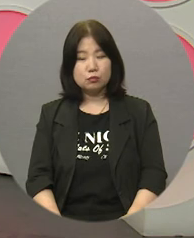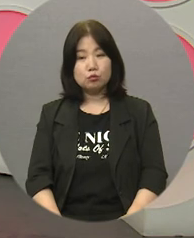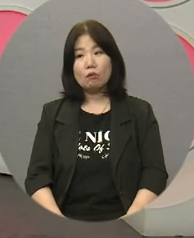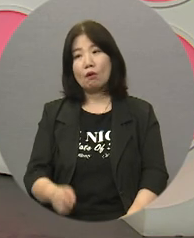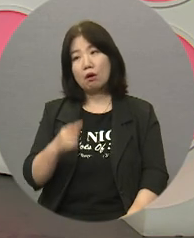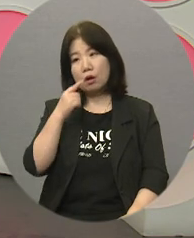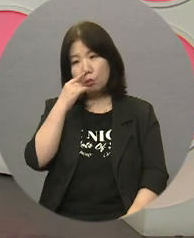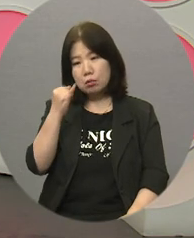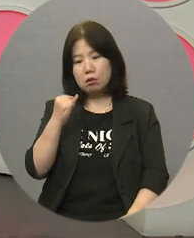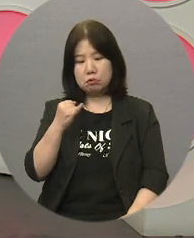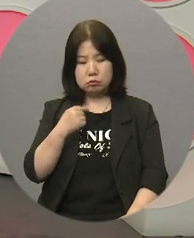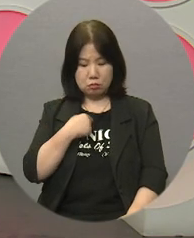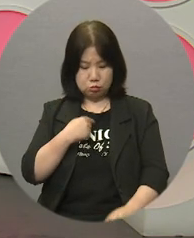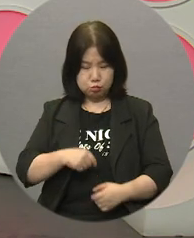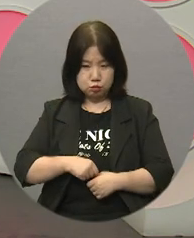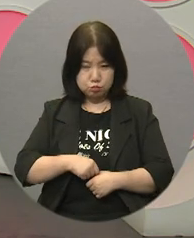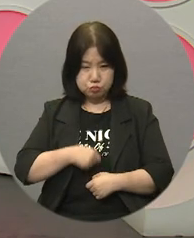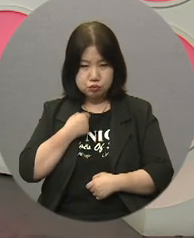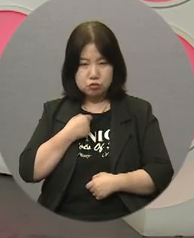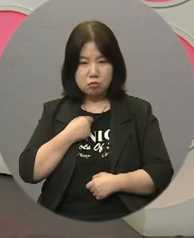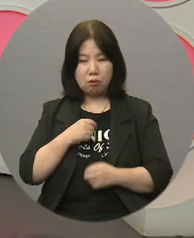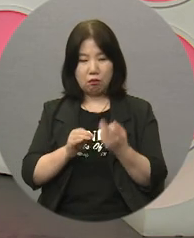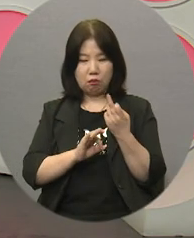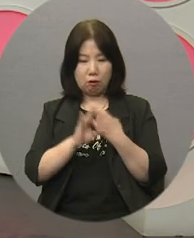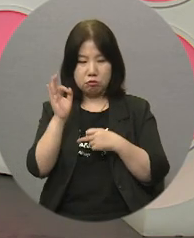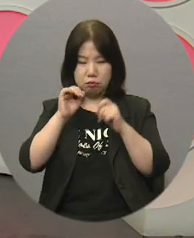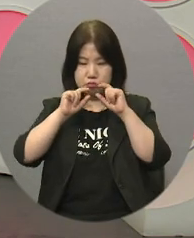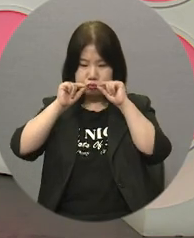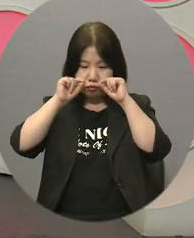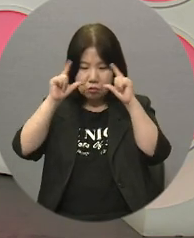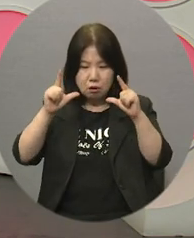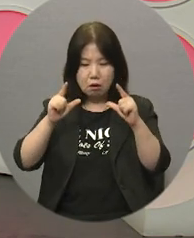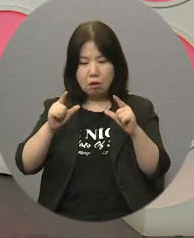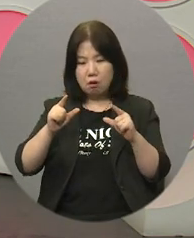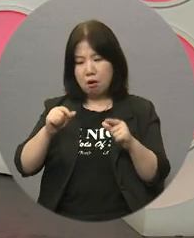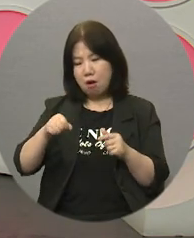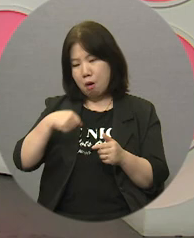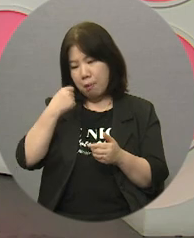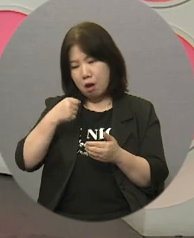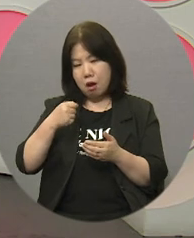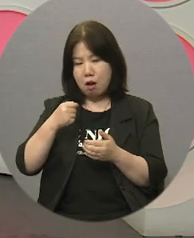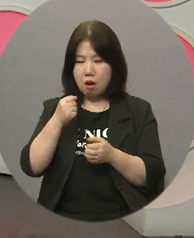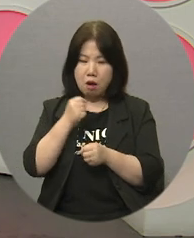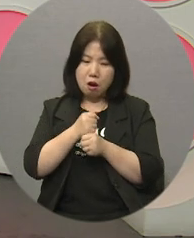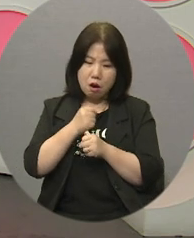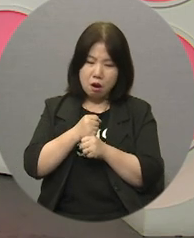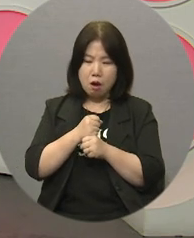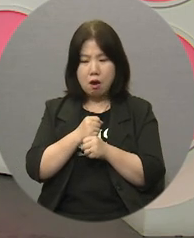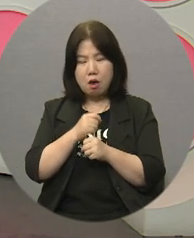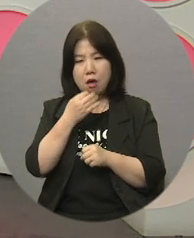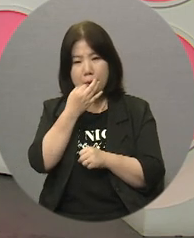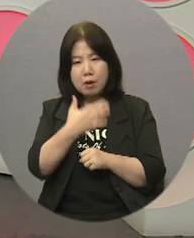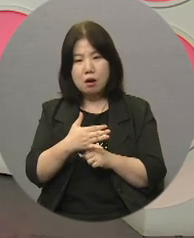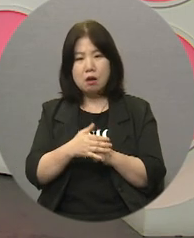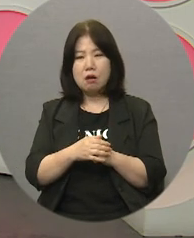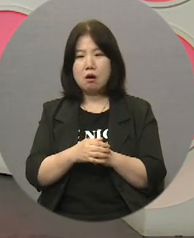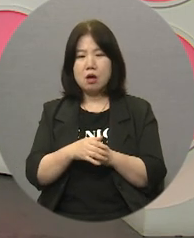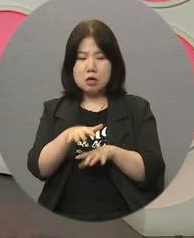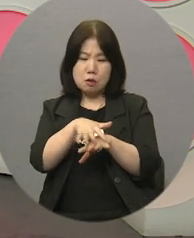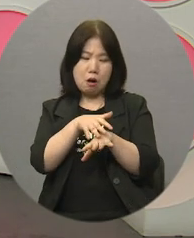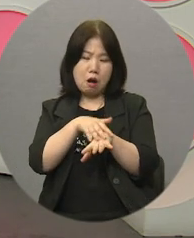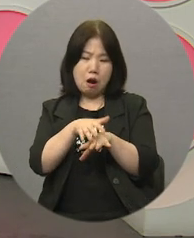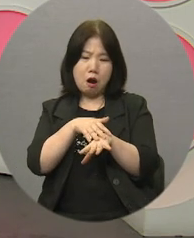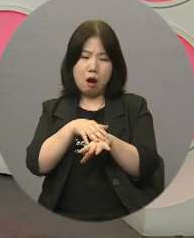엄마, 사실은 아침 일찍 일어나서 밥하는 것도 힘들고 안 마른 수건